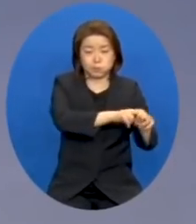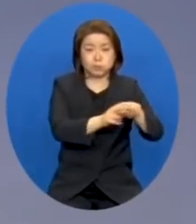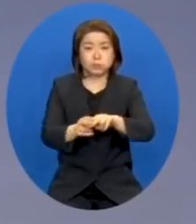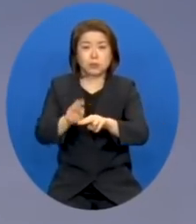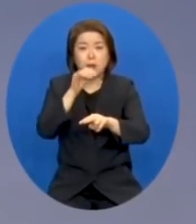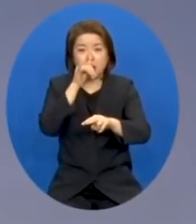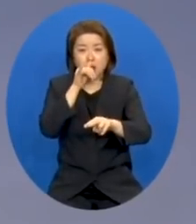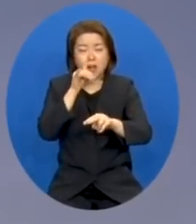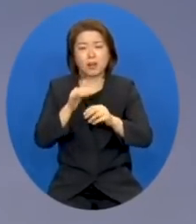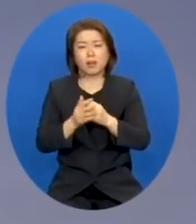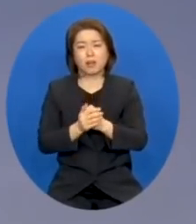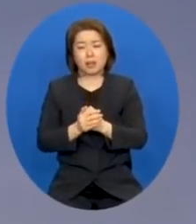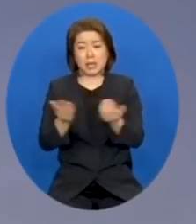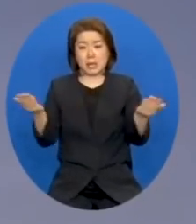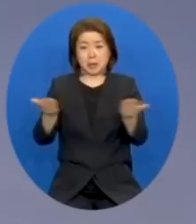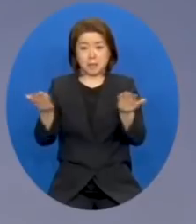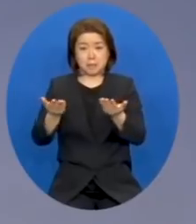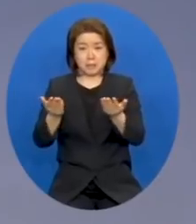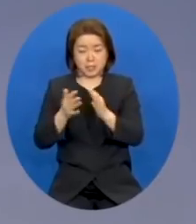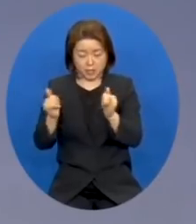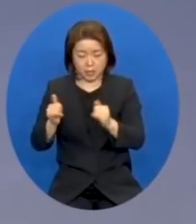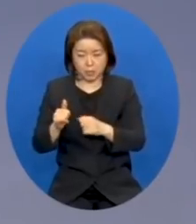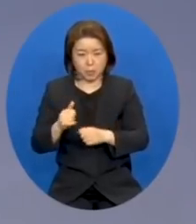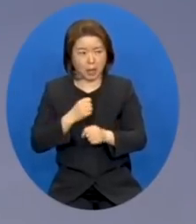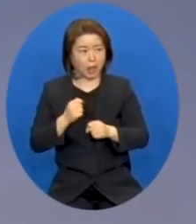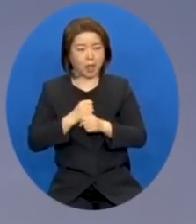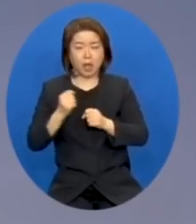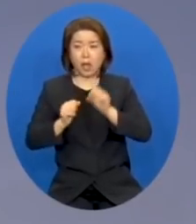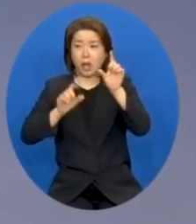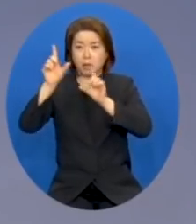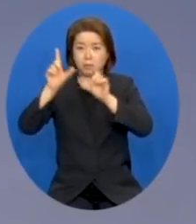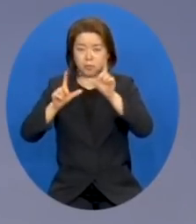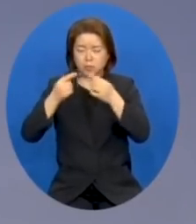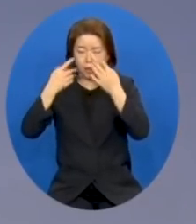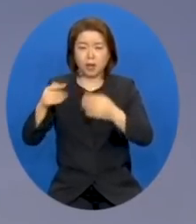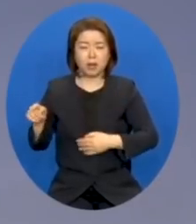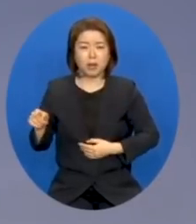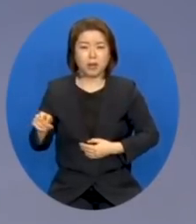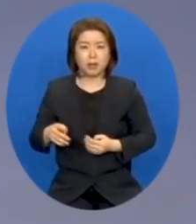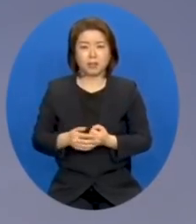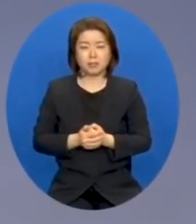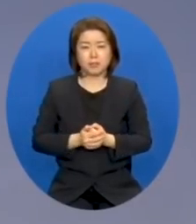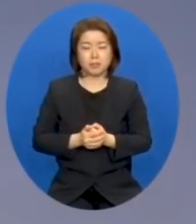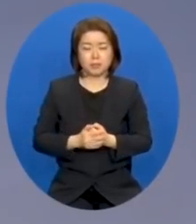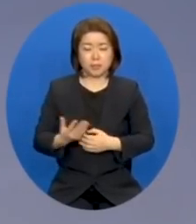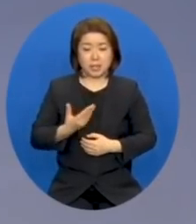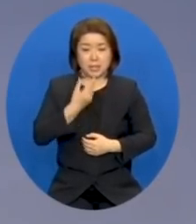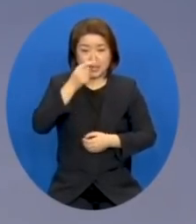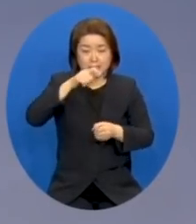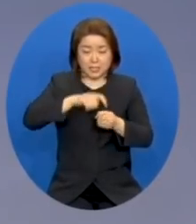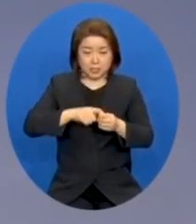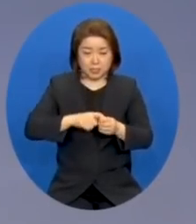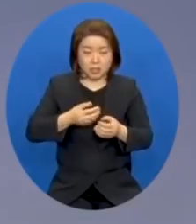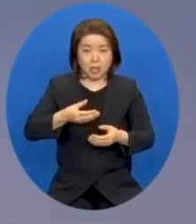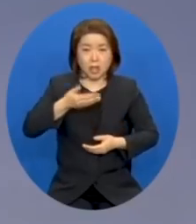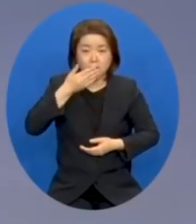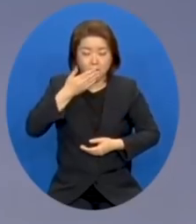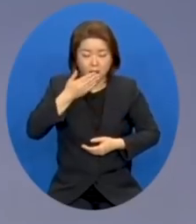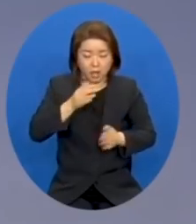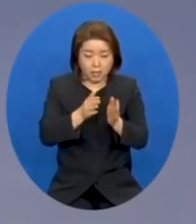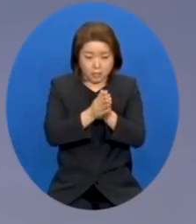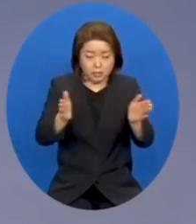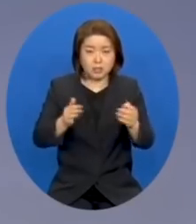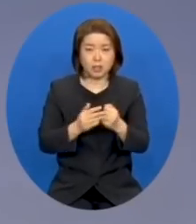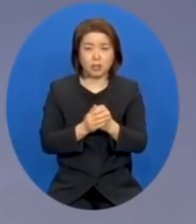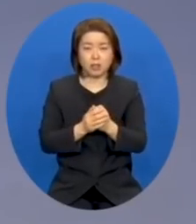겁니다 선원들도 당황해하는 기색이 역력하다 라 그런데 성찬의 시작을 했고 중단할 수는